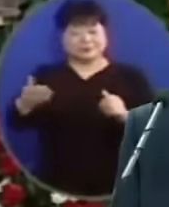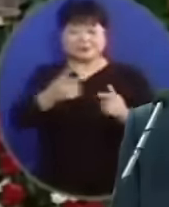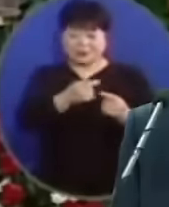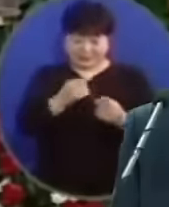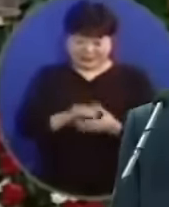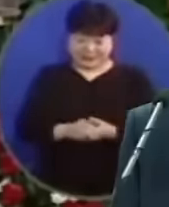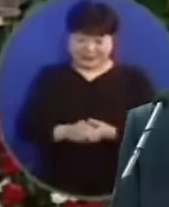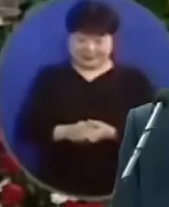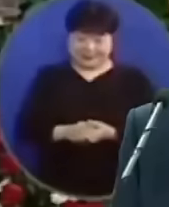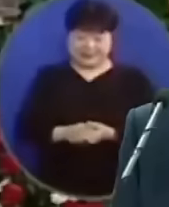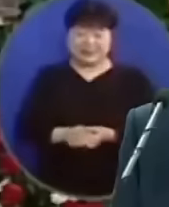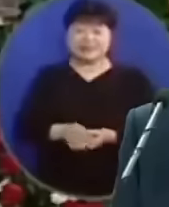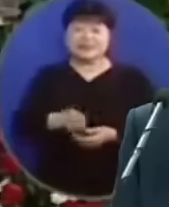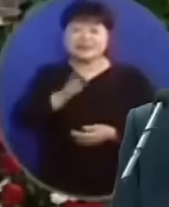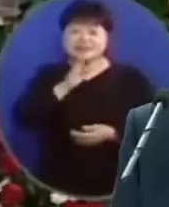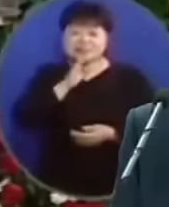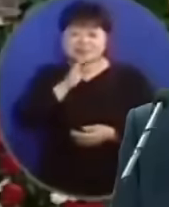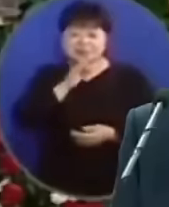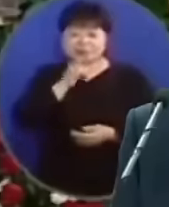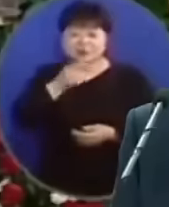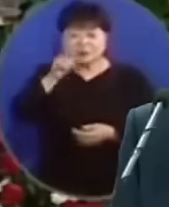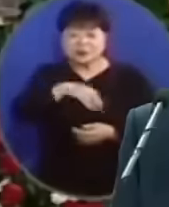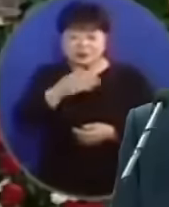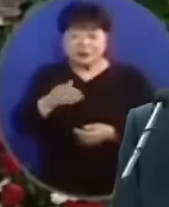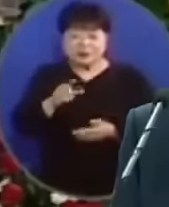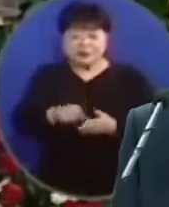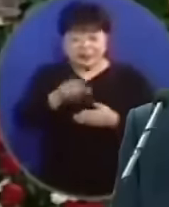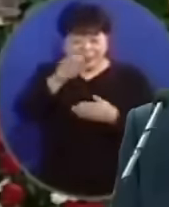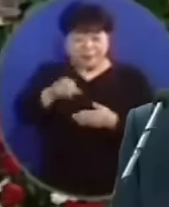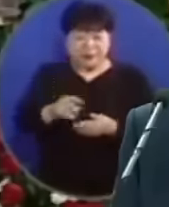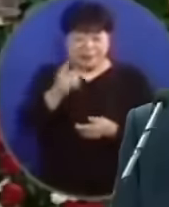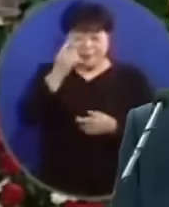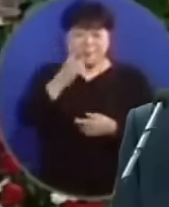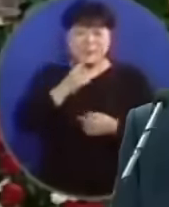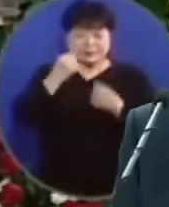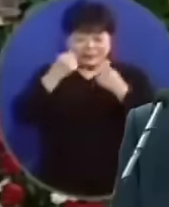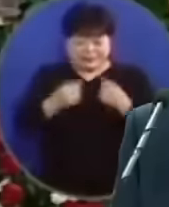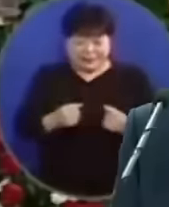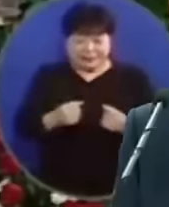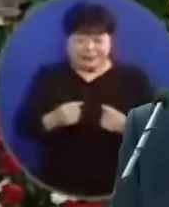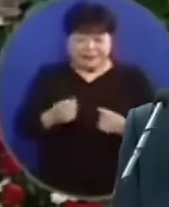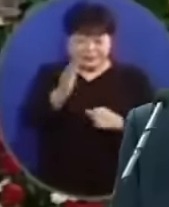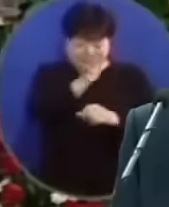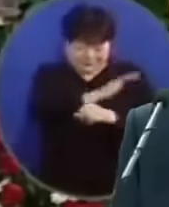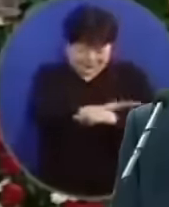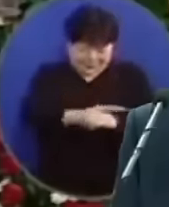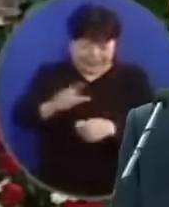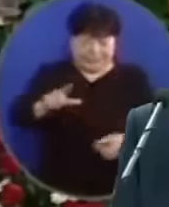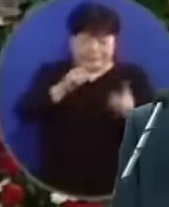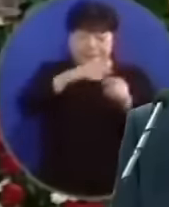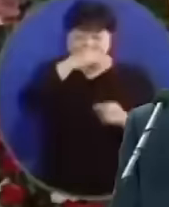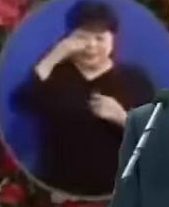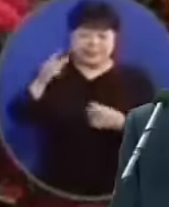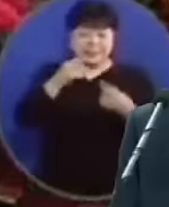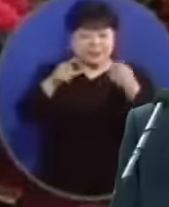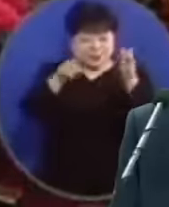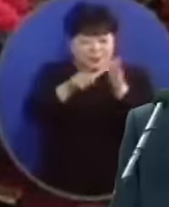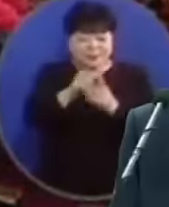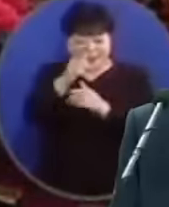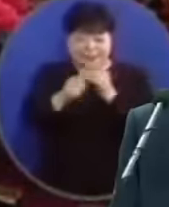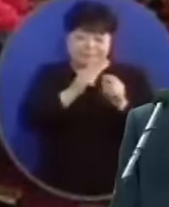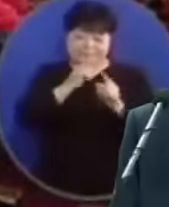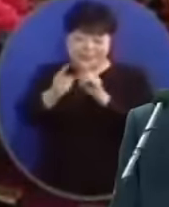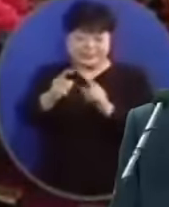우리는 유수와 같은 시간 앞에서 한 번밖에 못 사는 삶을 잘 살고 바르게 살기 위해서는